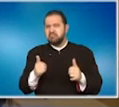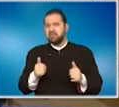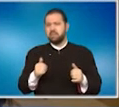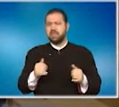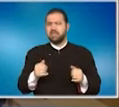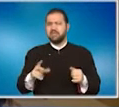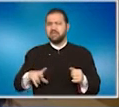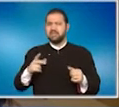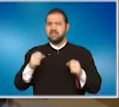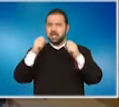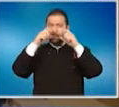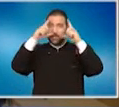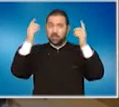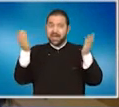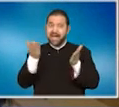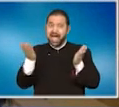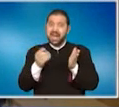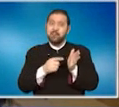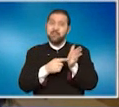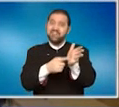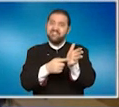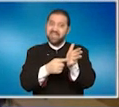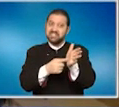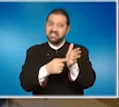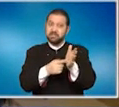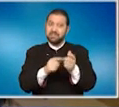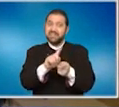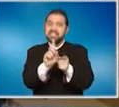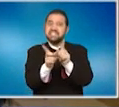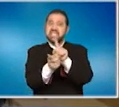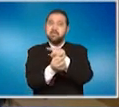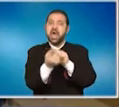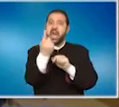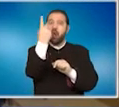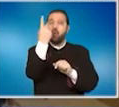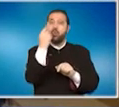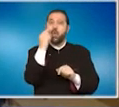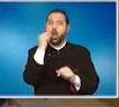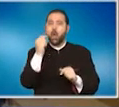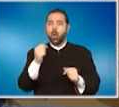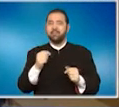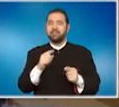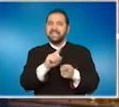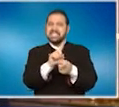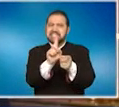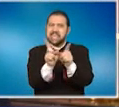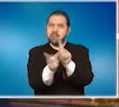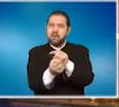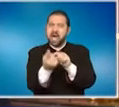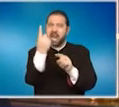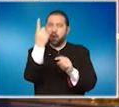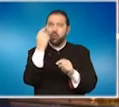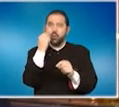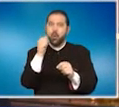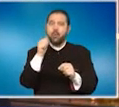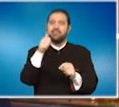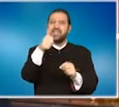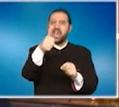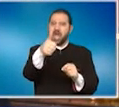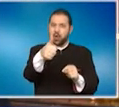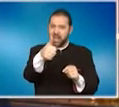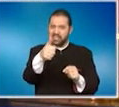sunt minunile care privesc schimbarea unui om. Convertirea unui om de la un adevăr de